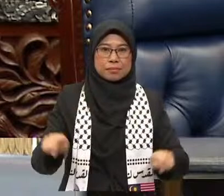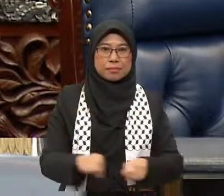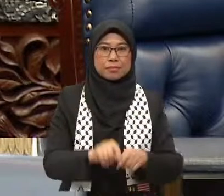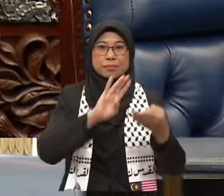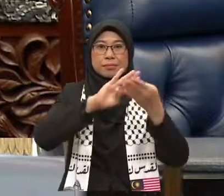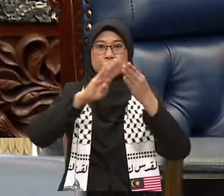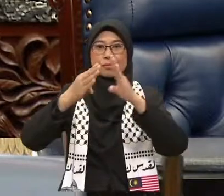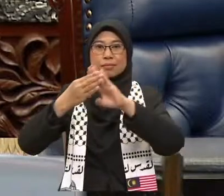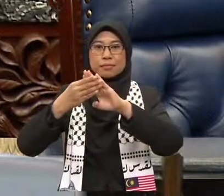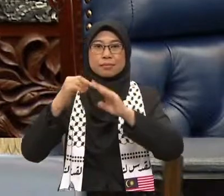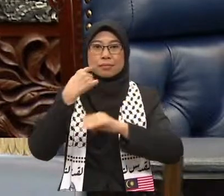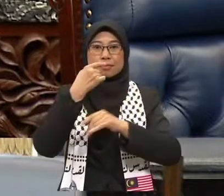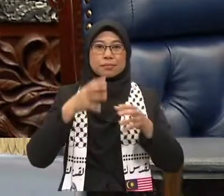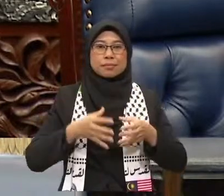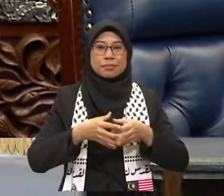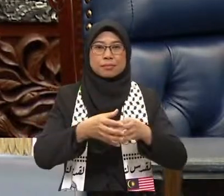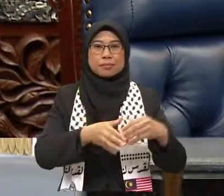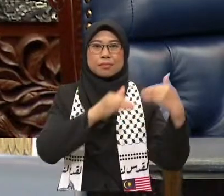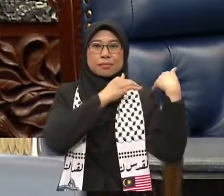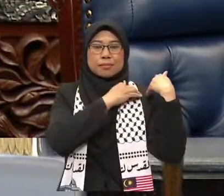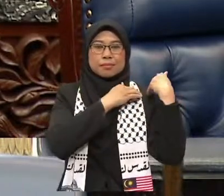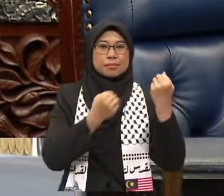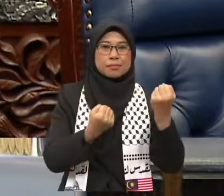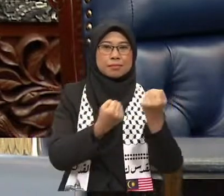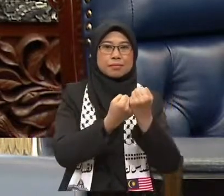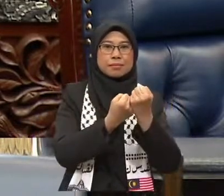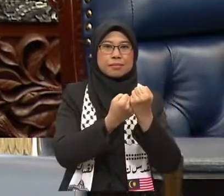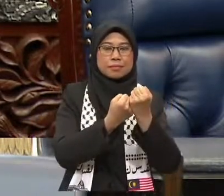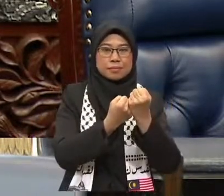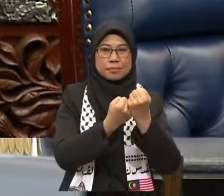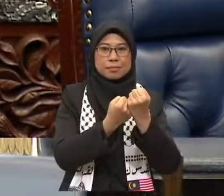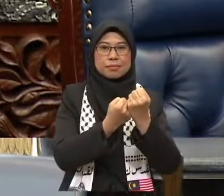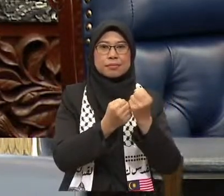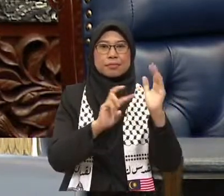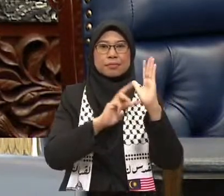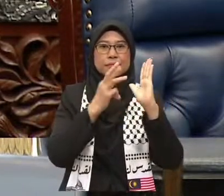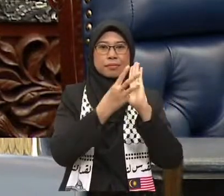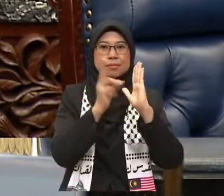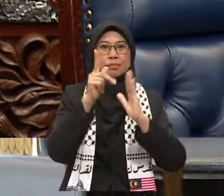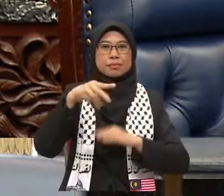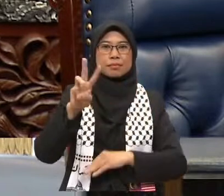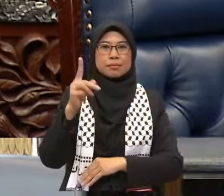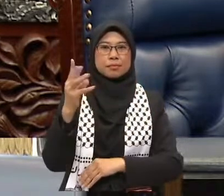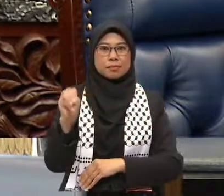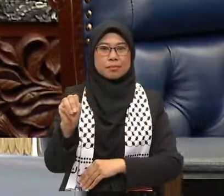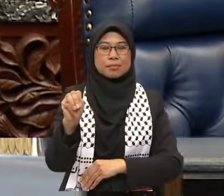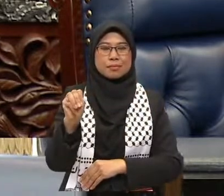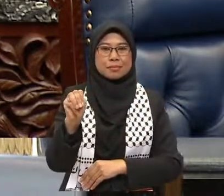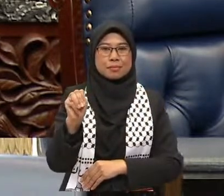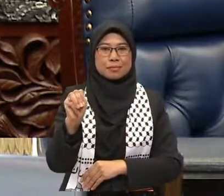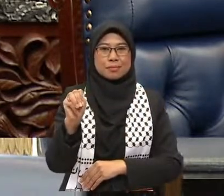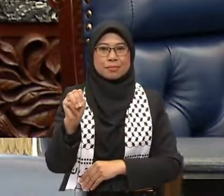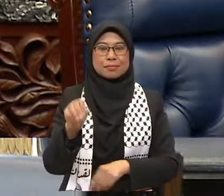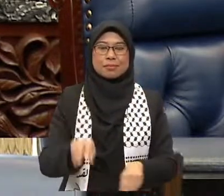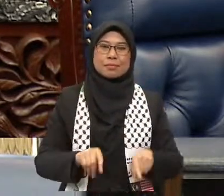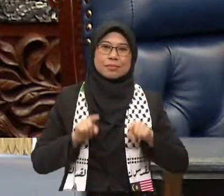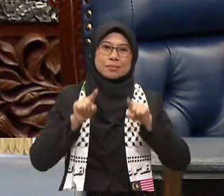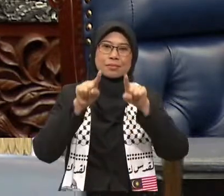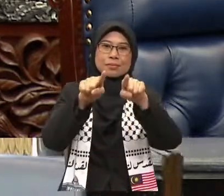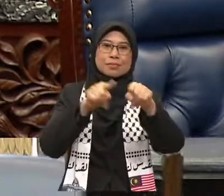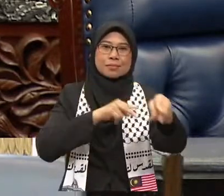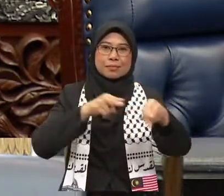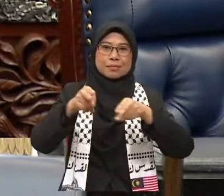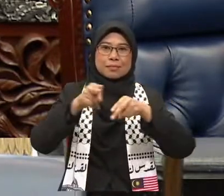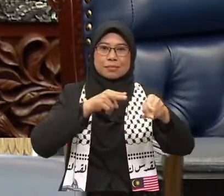komuniti penggerak sokongan Kementerian Pembangunan wanita keluarga dan masyarakat berhubung perkara ini adalah seiring dengan